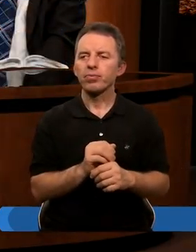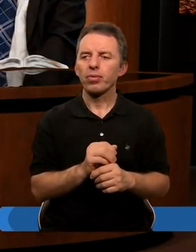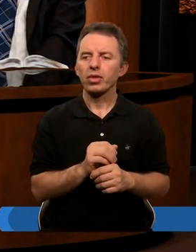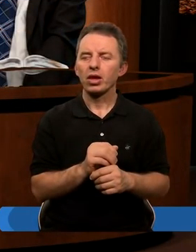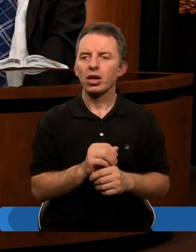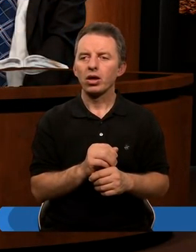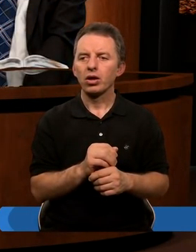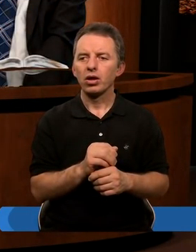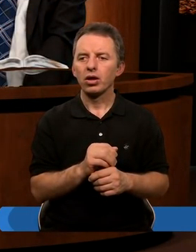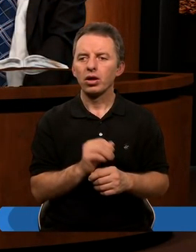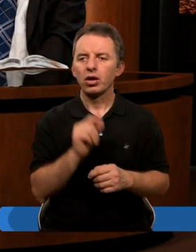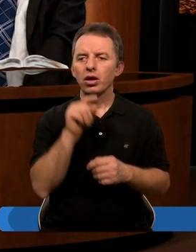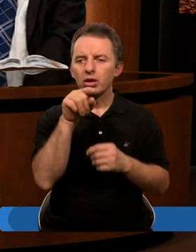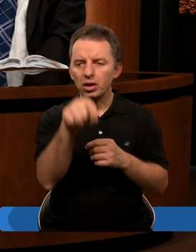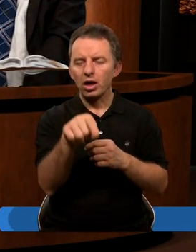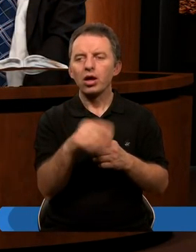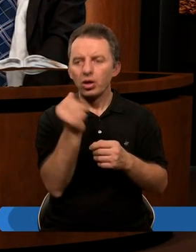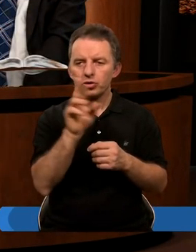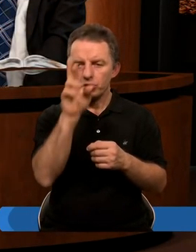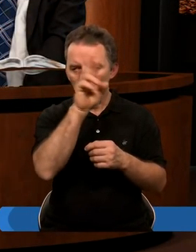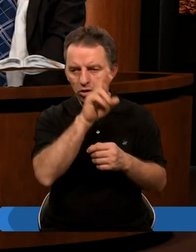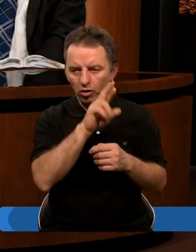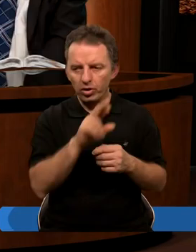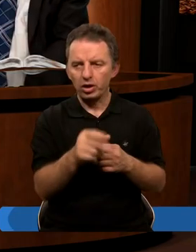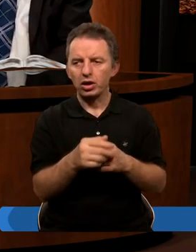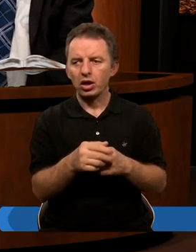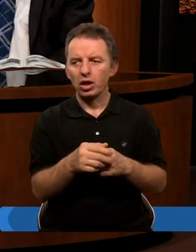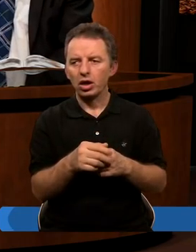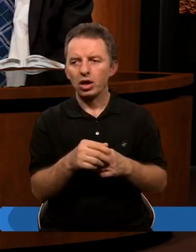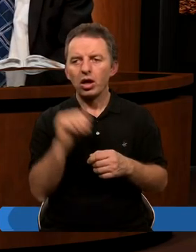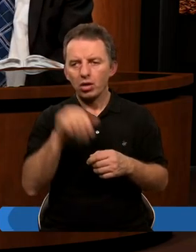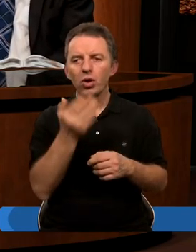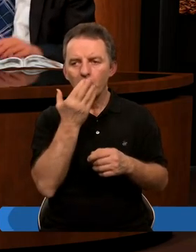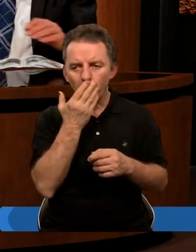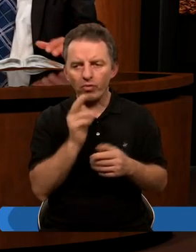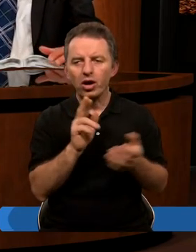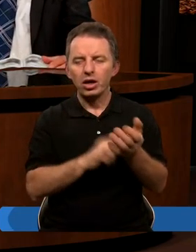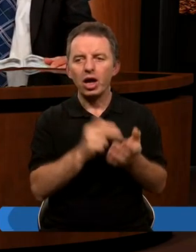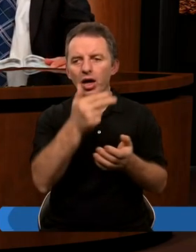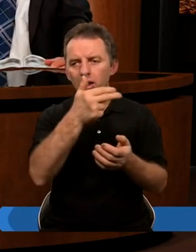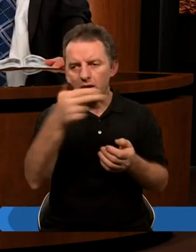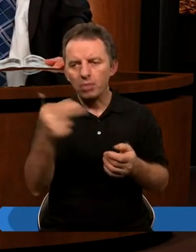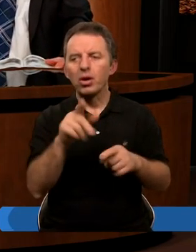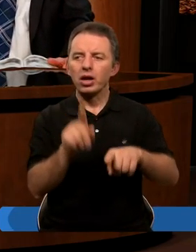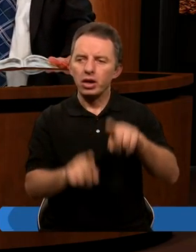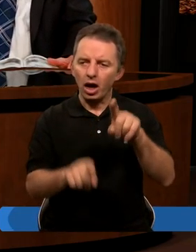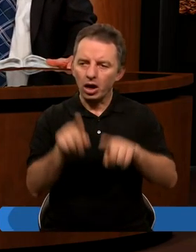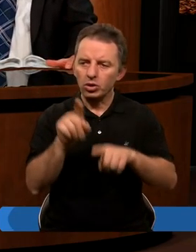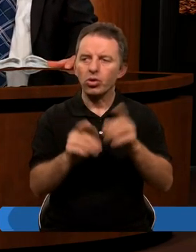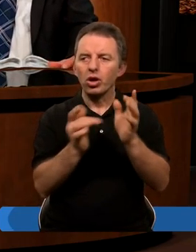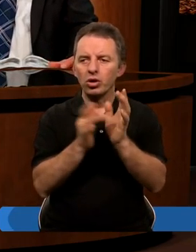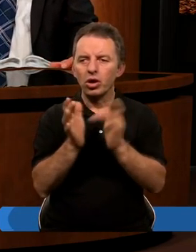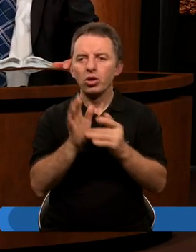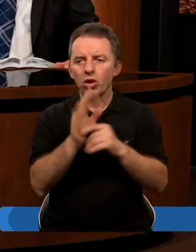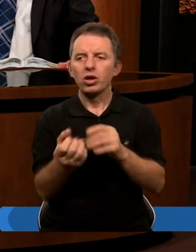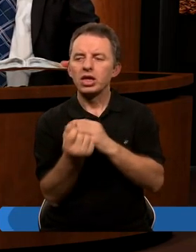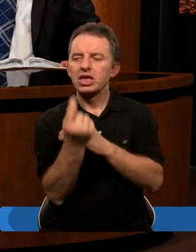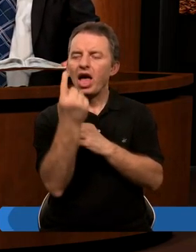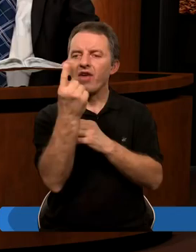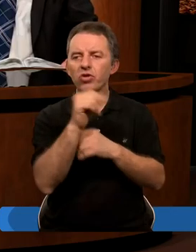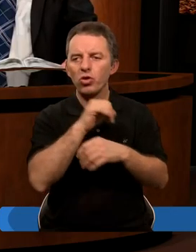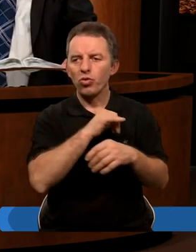czy się z tym zgodzić. Oczywiście nie będziemy mówić na temat natury Pana Jezusa, ale to, że zjawił